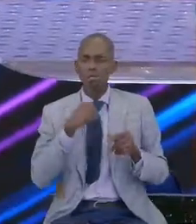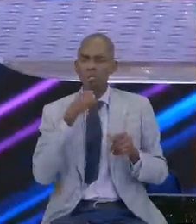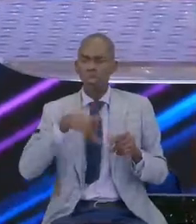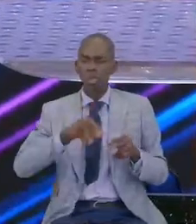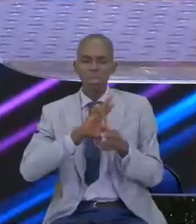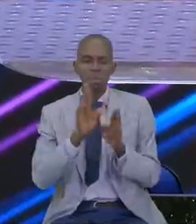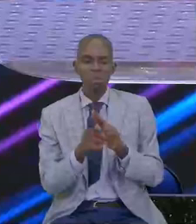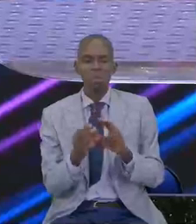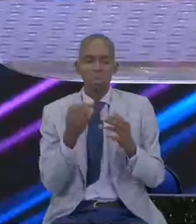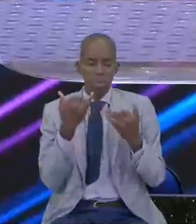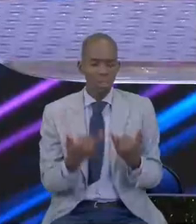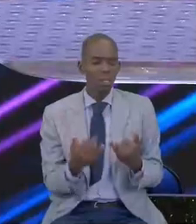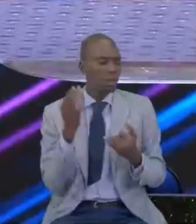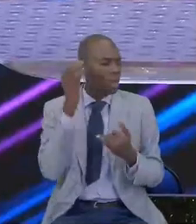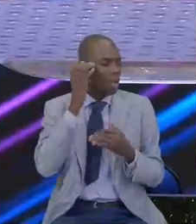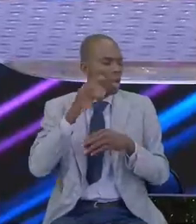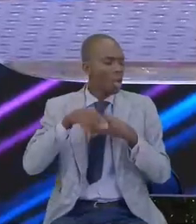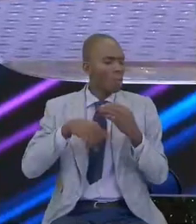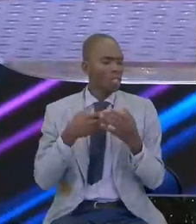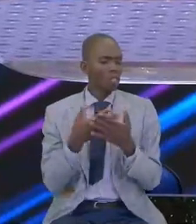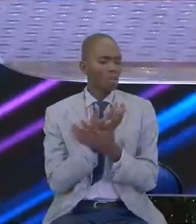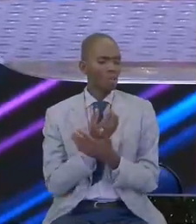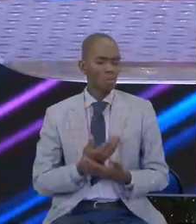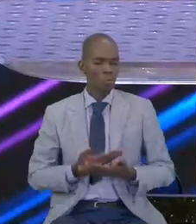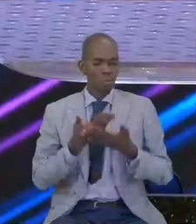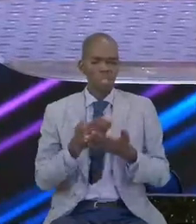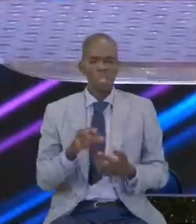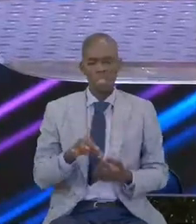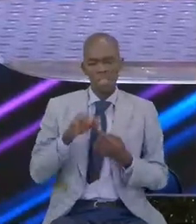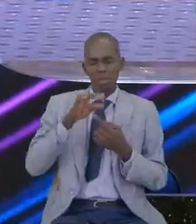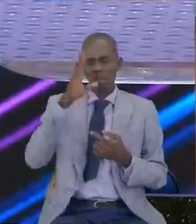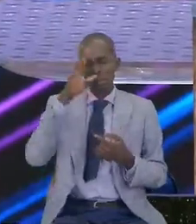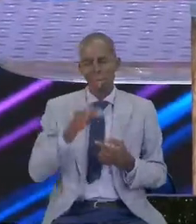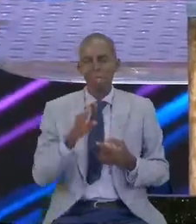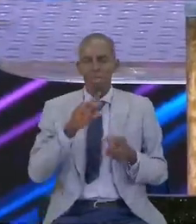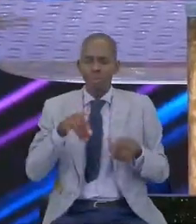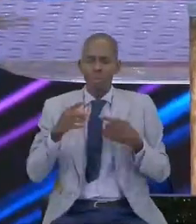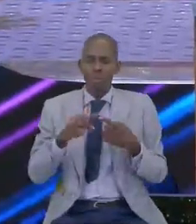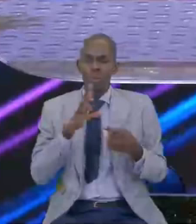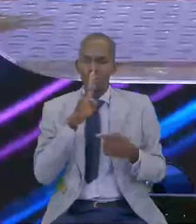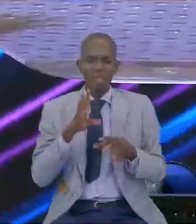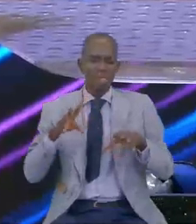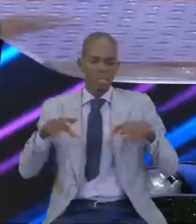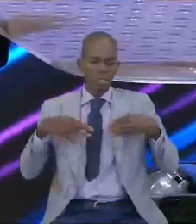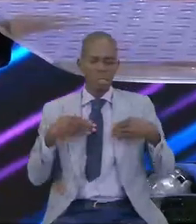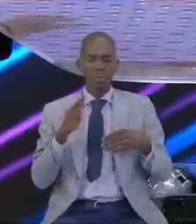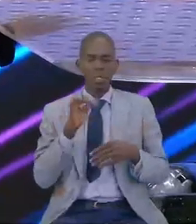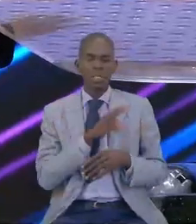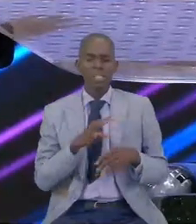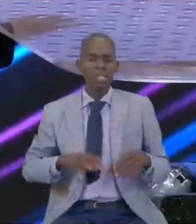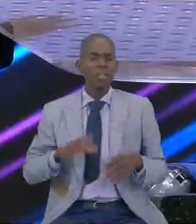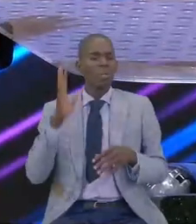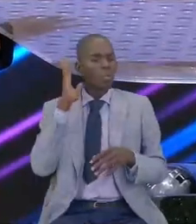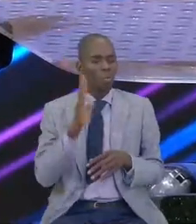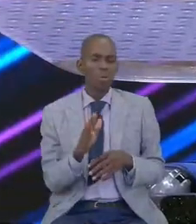nouvelle naissance. Si un homme ne naît de nouveau, il ne peut voir le royaume de Dieu. Apprenant toujours, mais si tu n'es